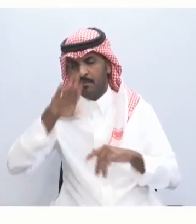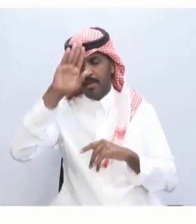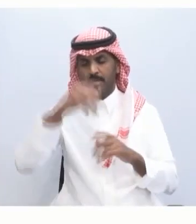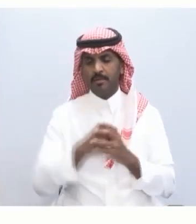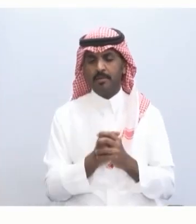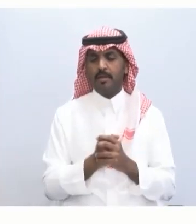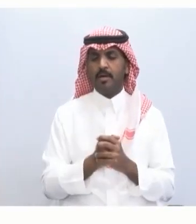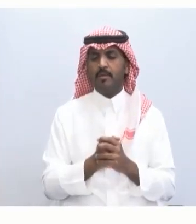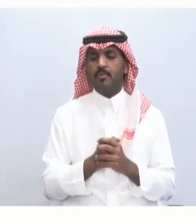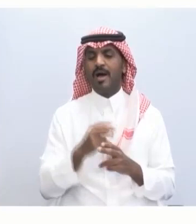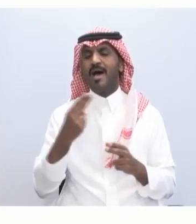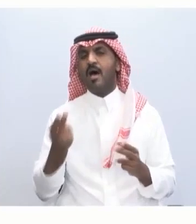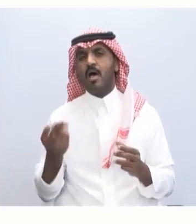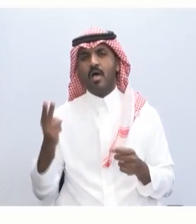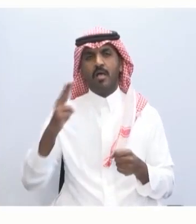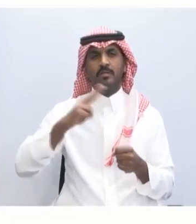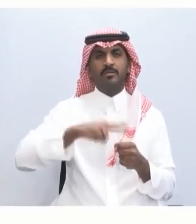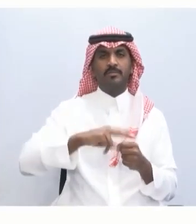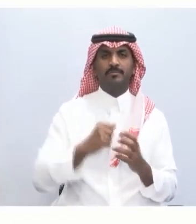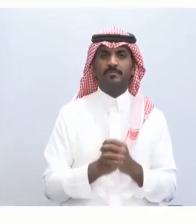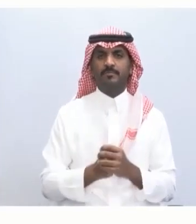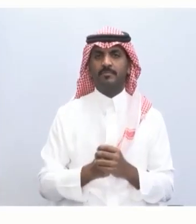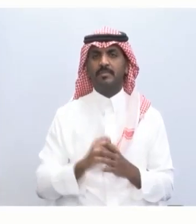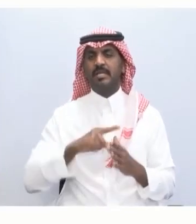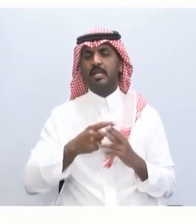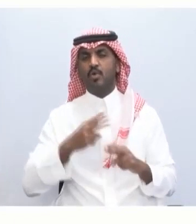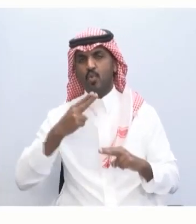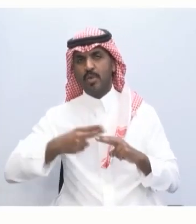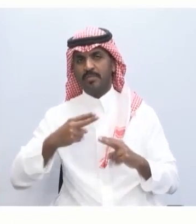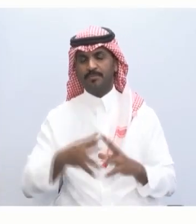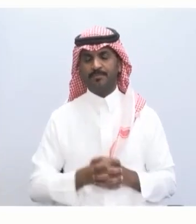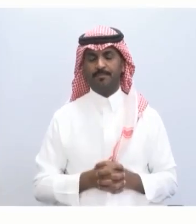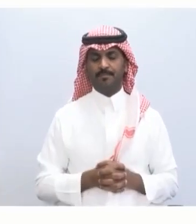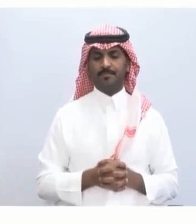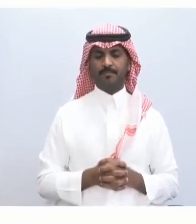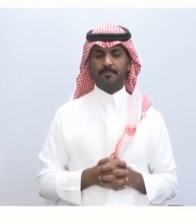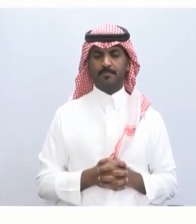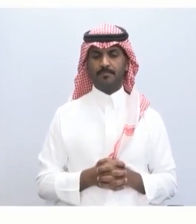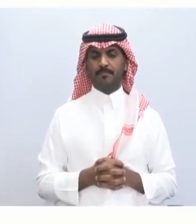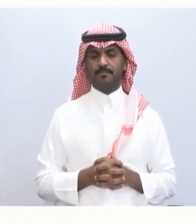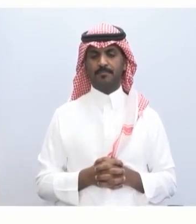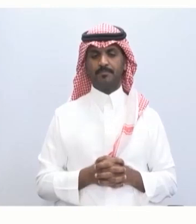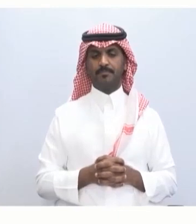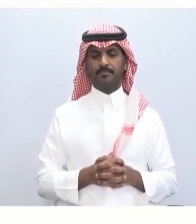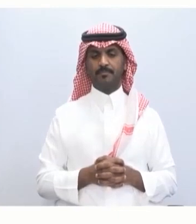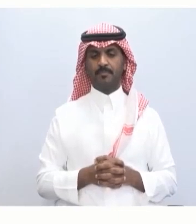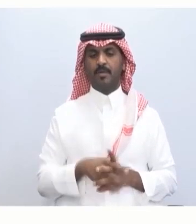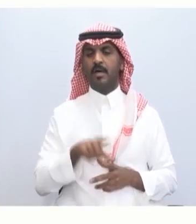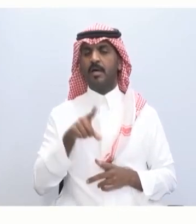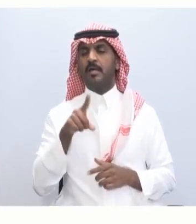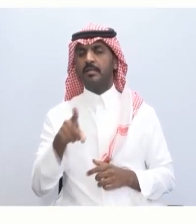رحمه الله وعاد مره اخرى وعاد مره اخرى الى الكويت عاد مره اخرى الى الكويت اذا